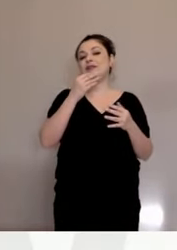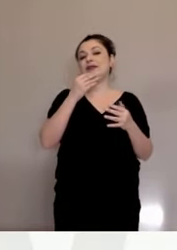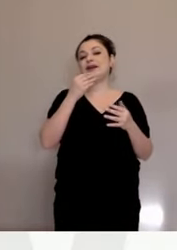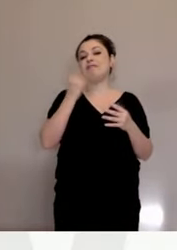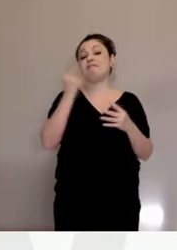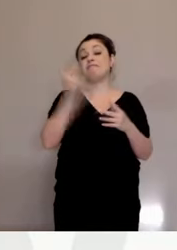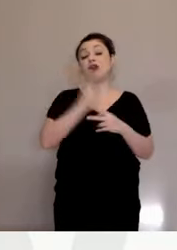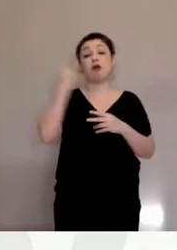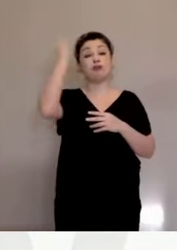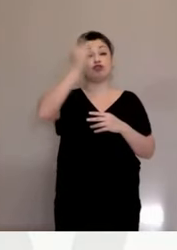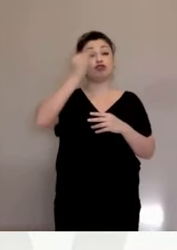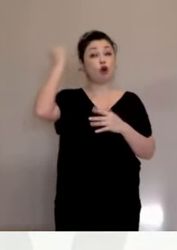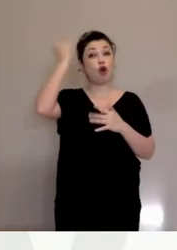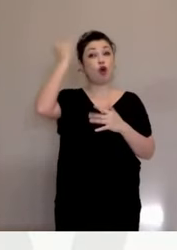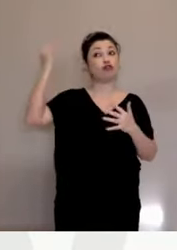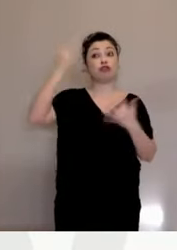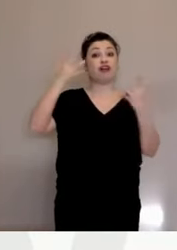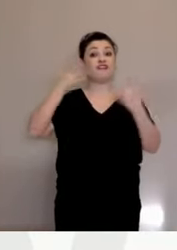neanche